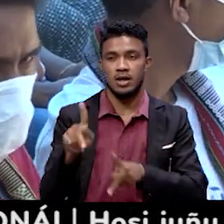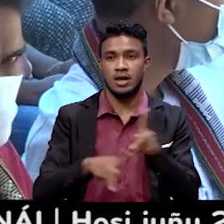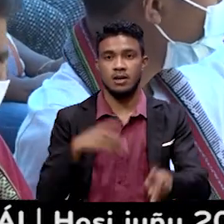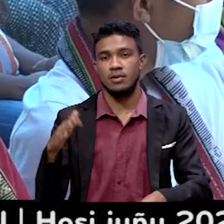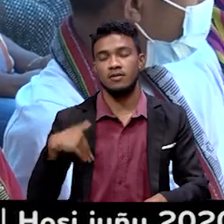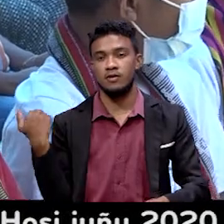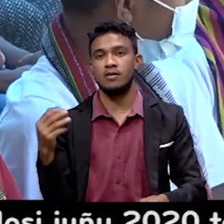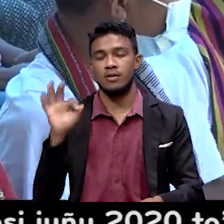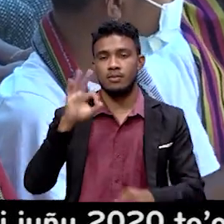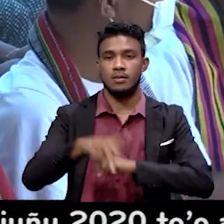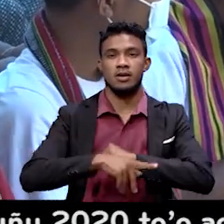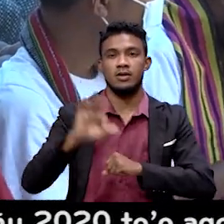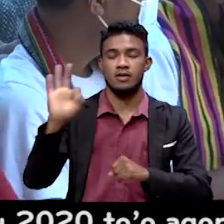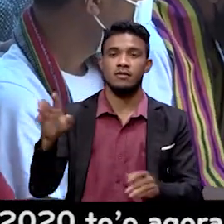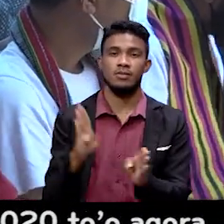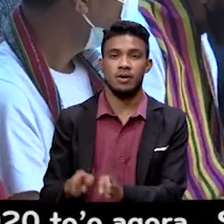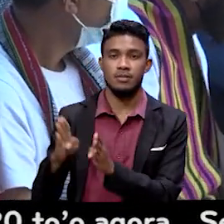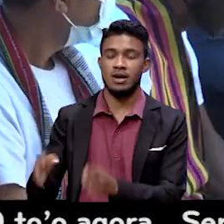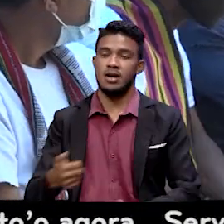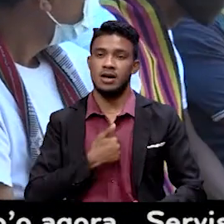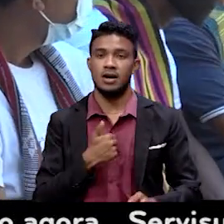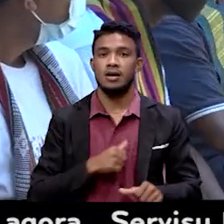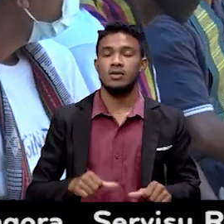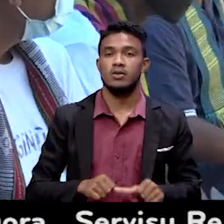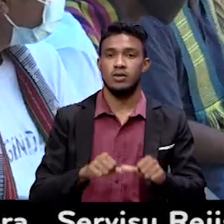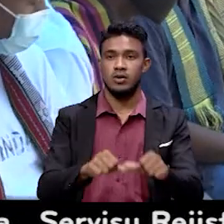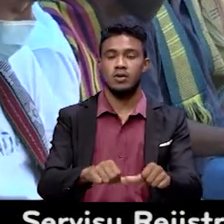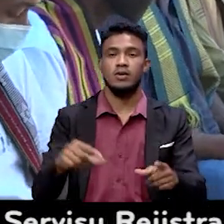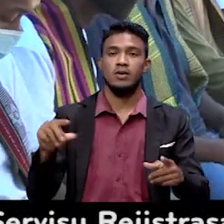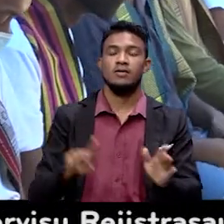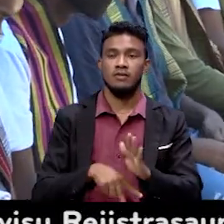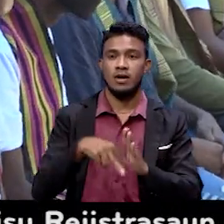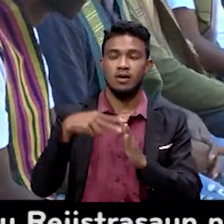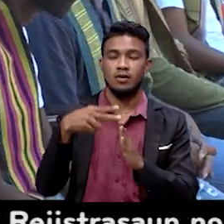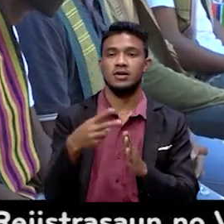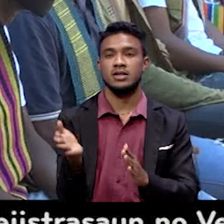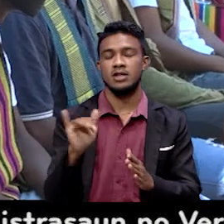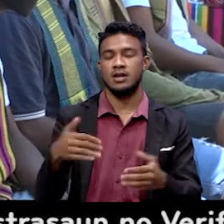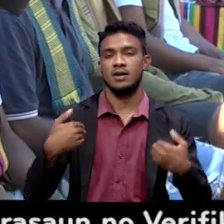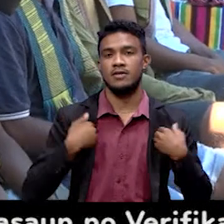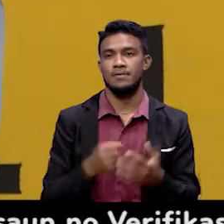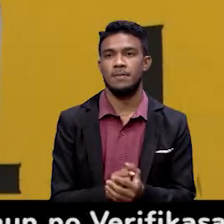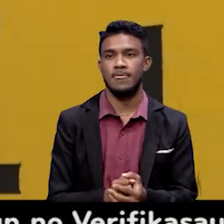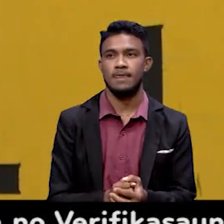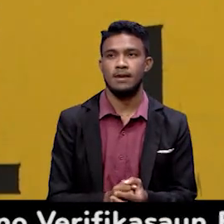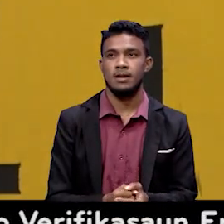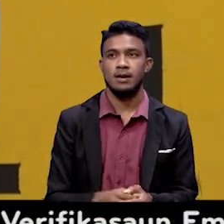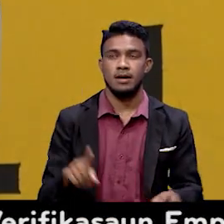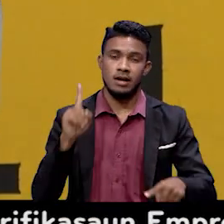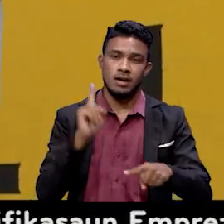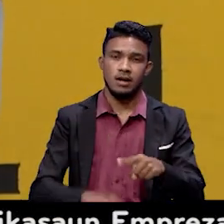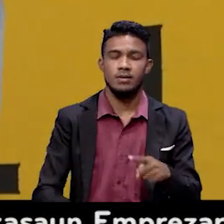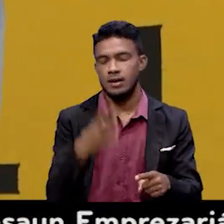Fretiling atu preparaan ho di hatutan valores sira nebe Fretiling iha. Ram Fretiling sira, kita topa do kore mai